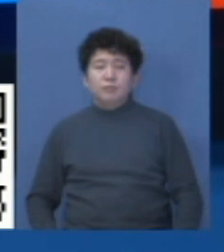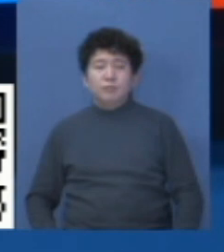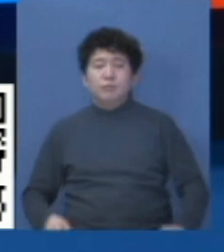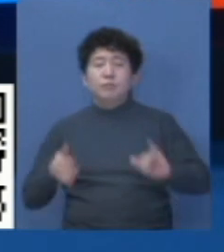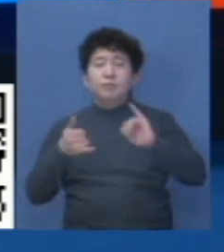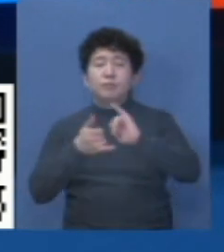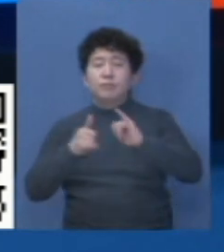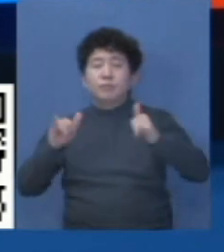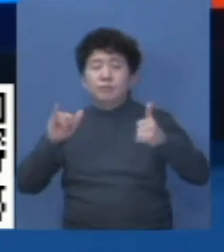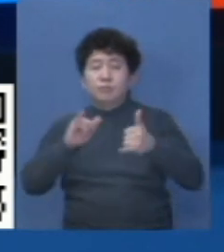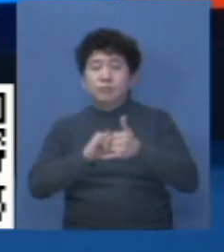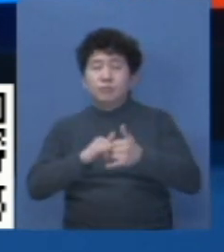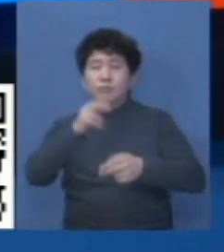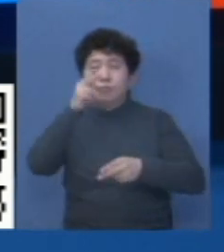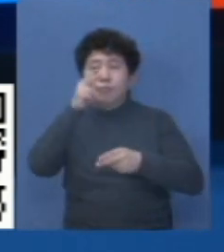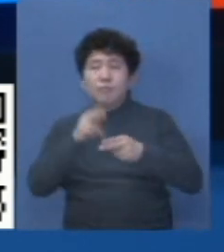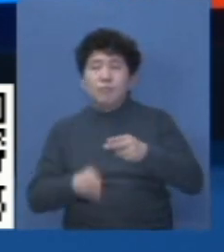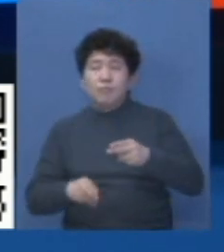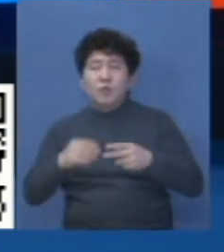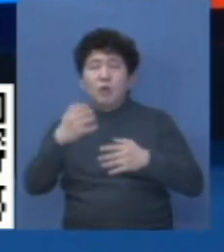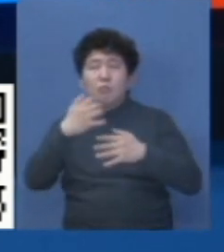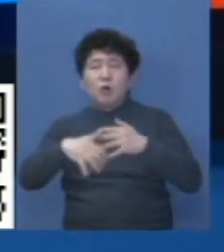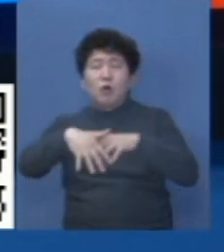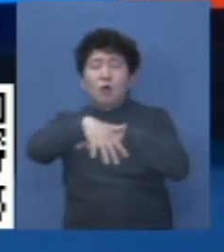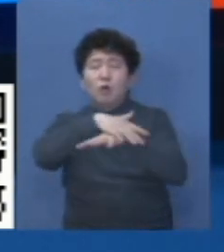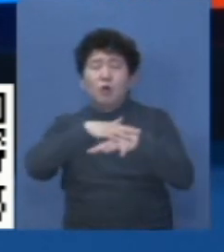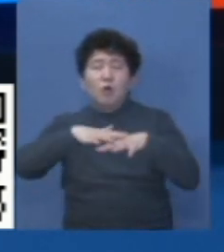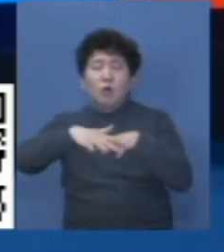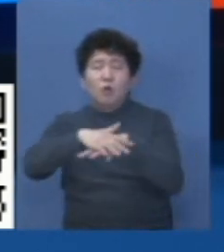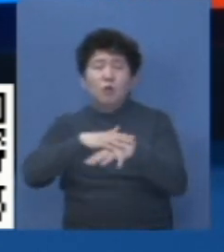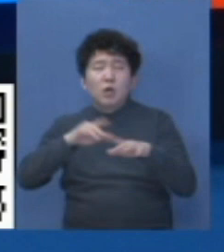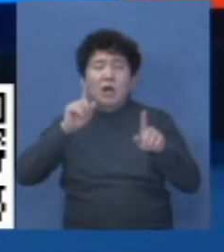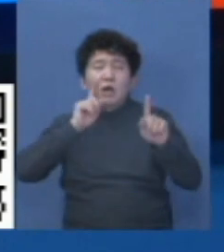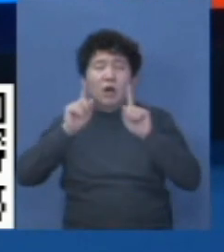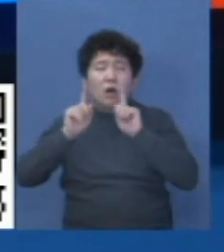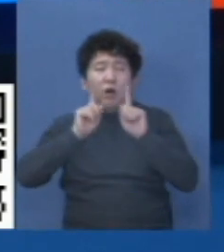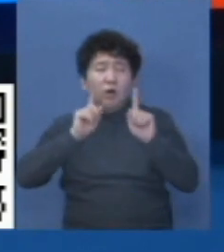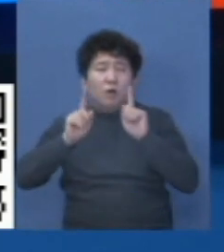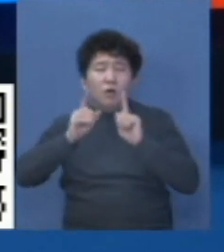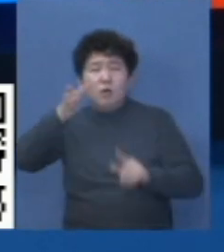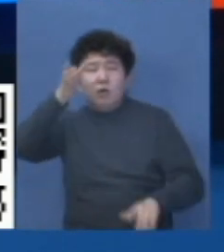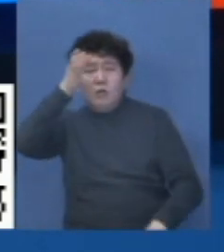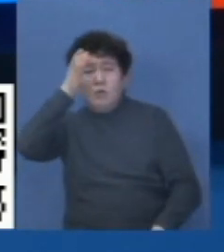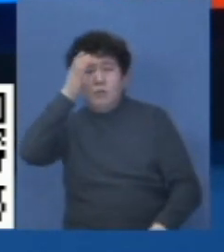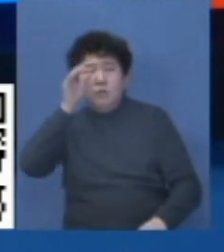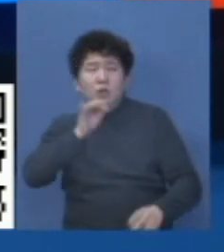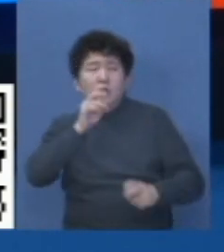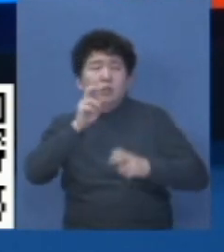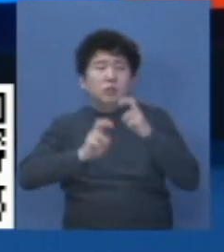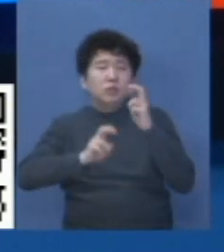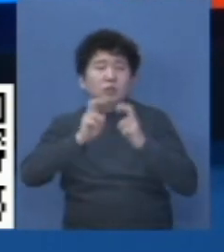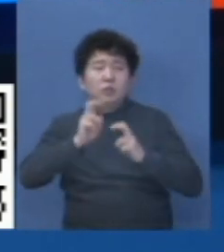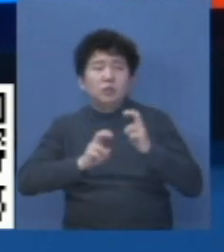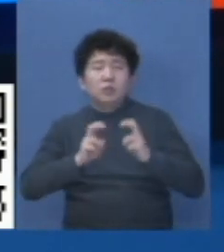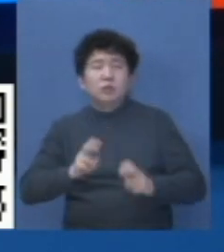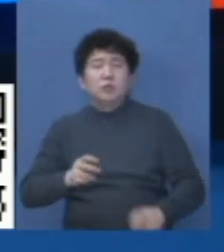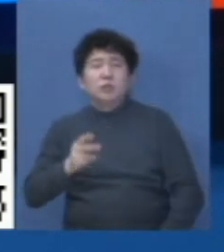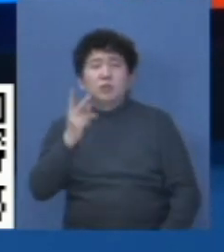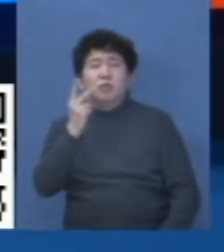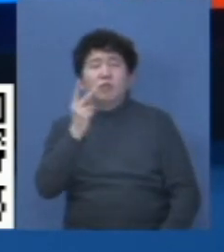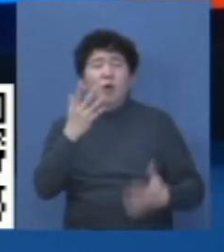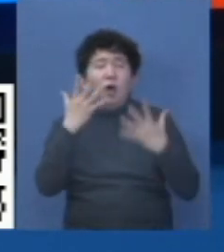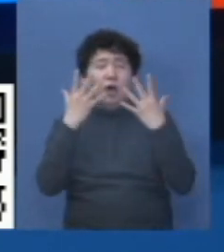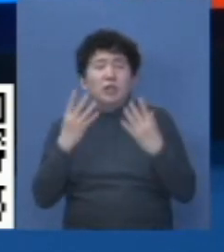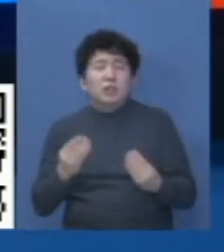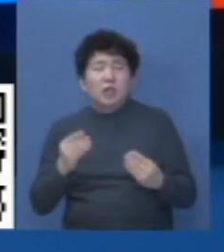В Усть-Каменогорске завершился международный форум «Наука и промышленность. Вызовы, решения и стратегии». Во второй день форума